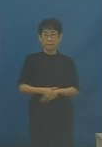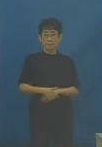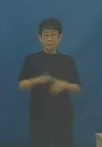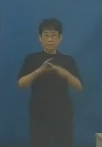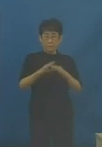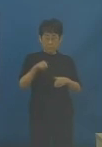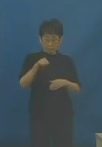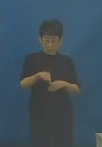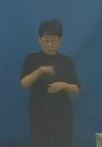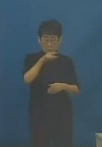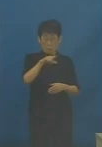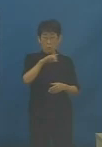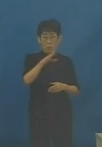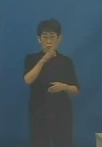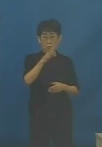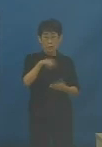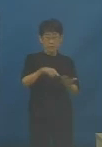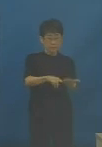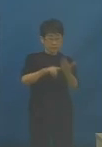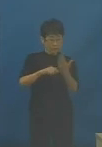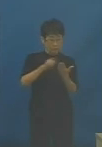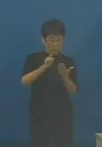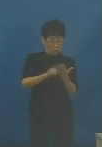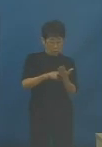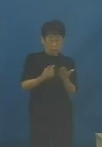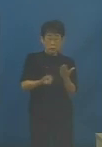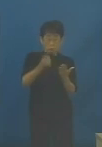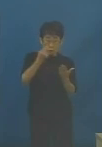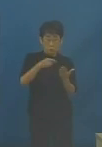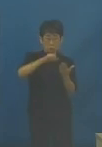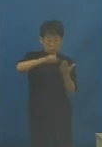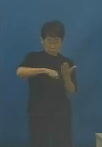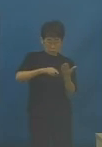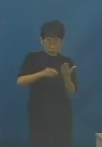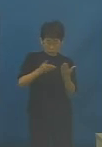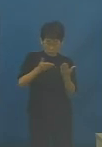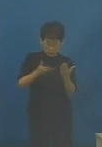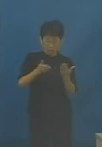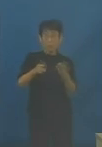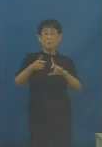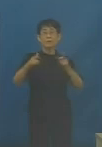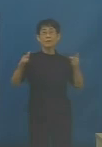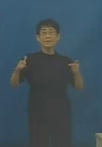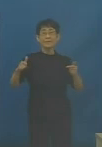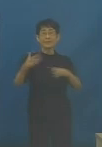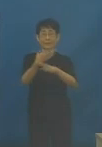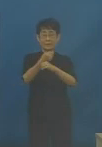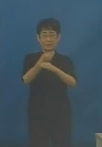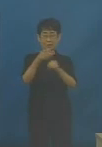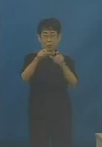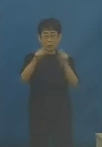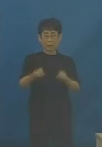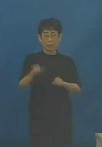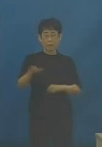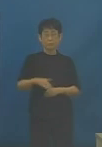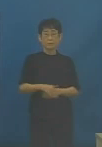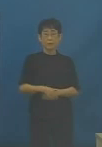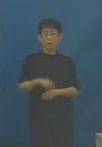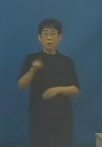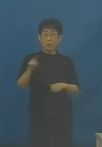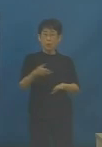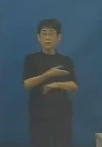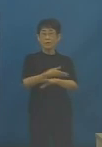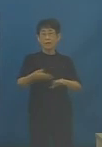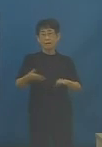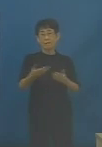だったかっていうと、そこはちょっと違いがあったのかなというところもありますし、時期の問題もありますので、こういう経過になってるのか